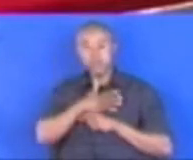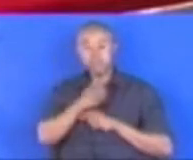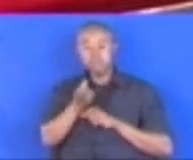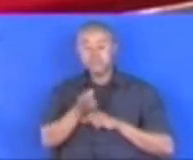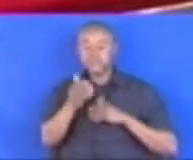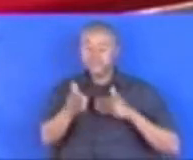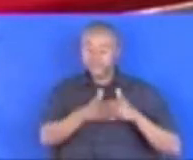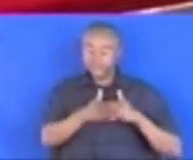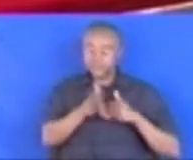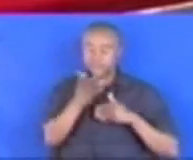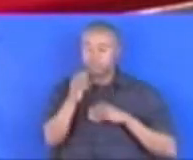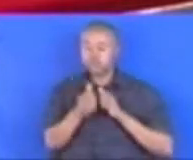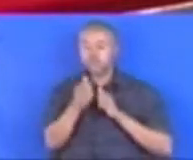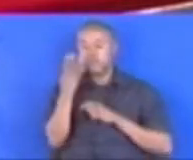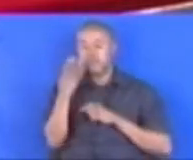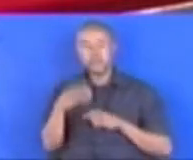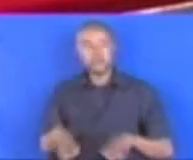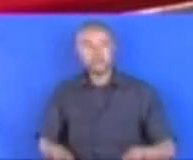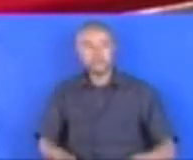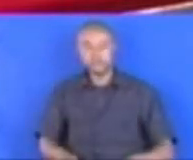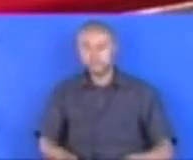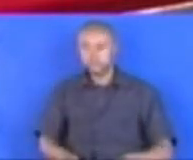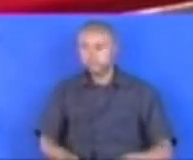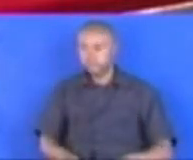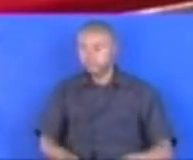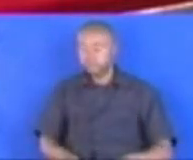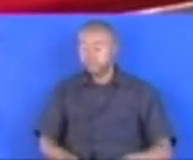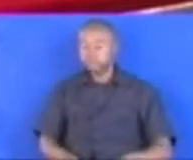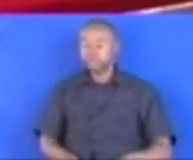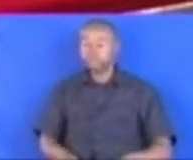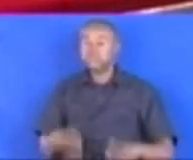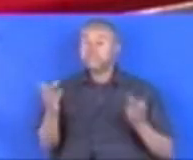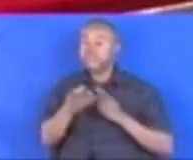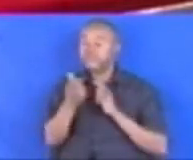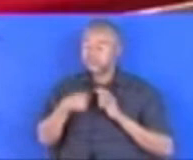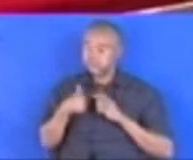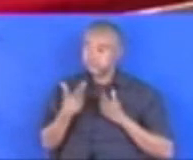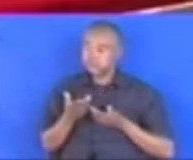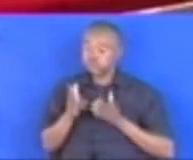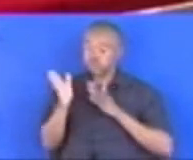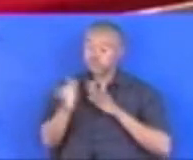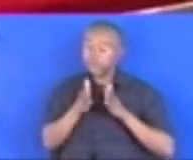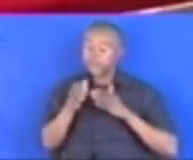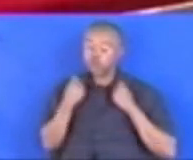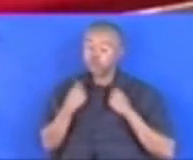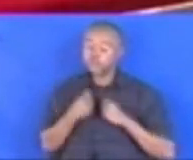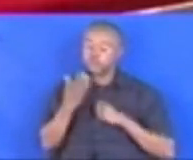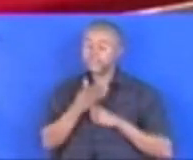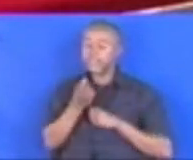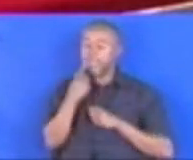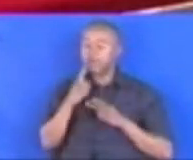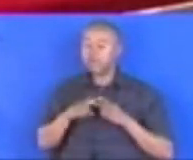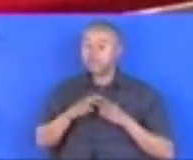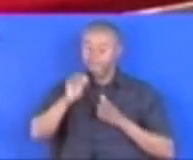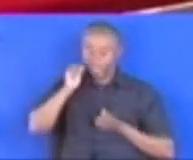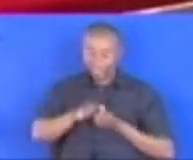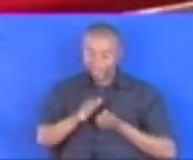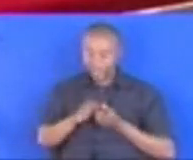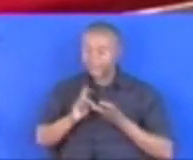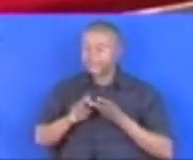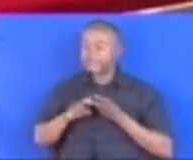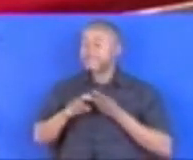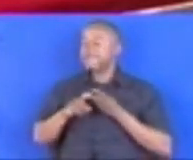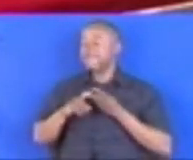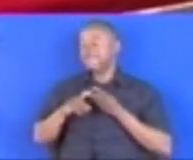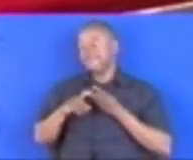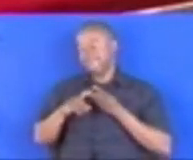kiambatisho namba 14. Mheshimiwa Naibu Spika, vile vile tumedhamiria kuimarisha upatikanaji wa dawa, vifaa na vifaa tiba na